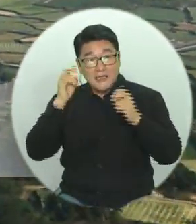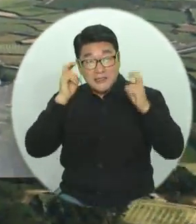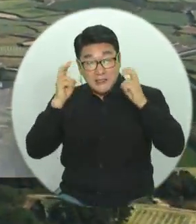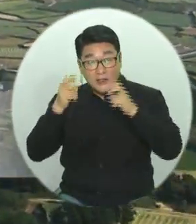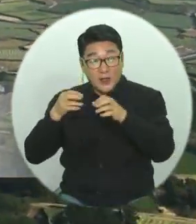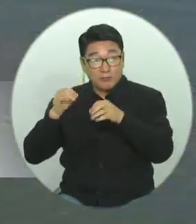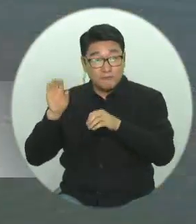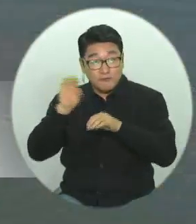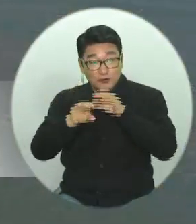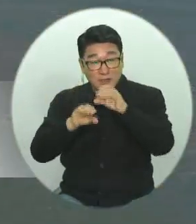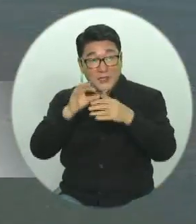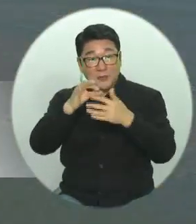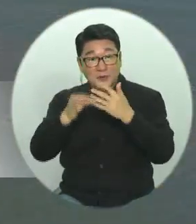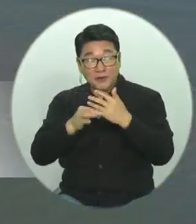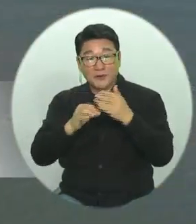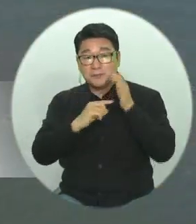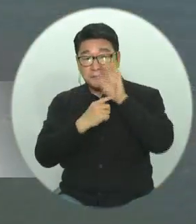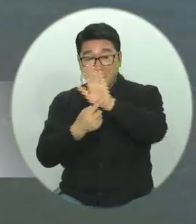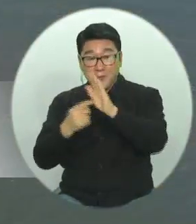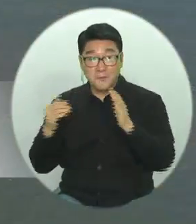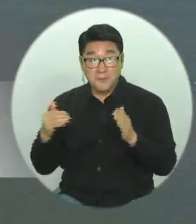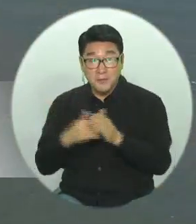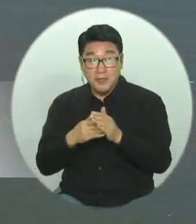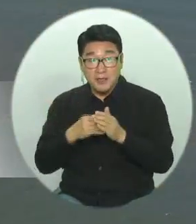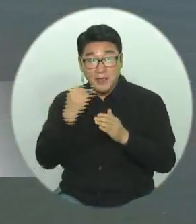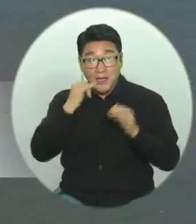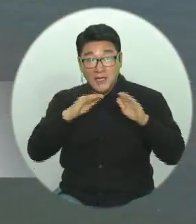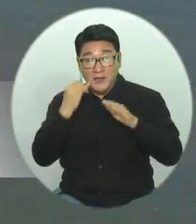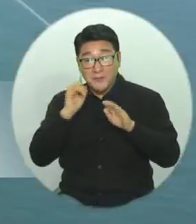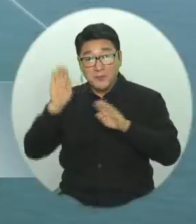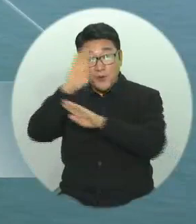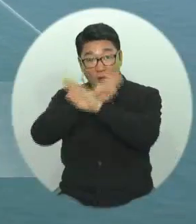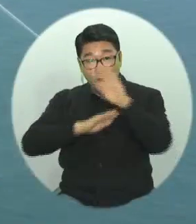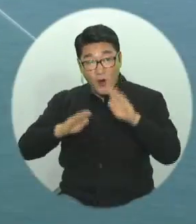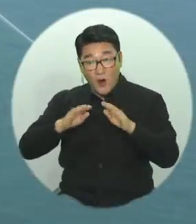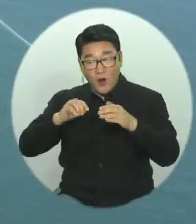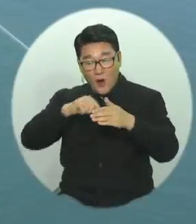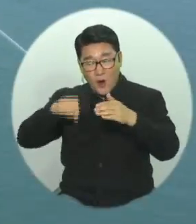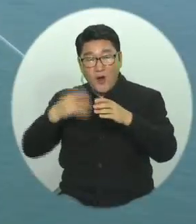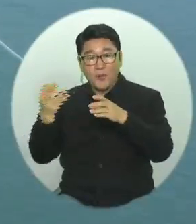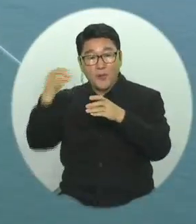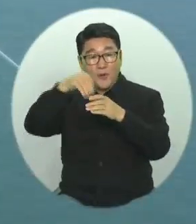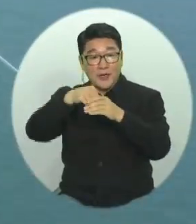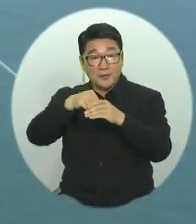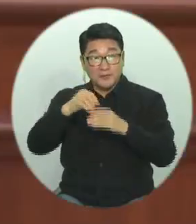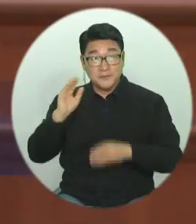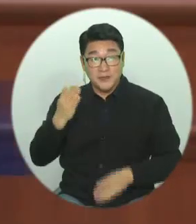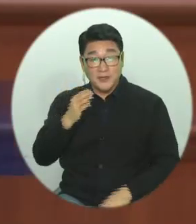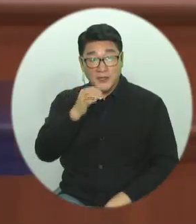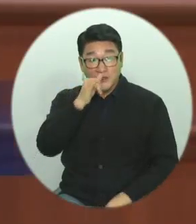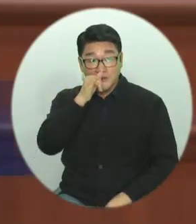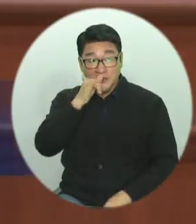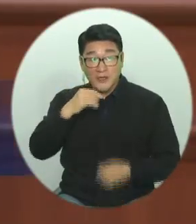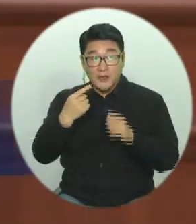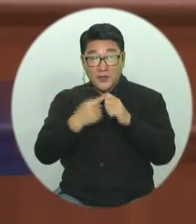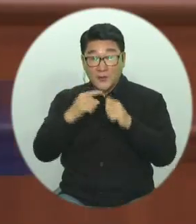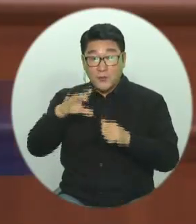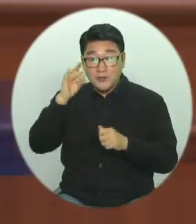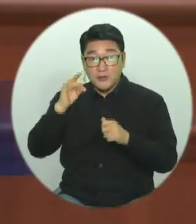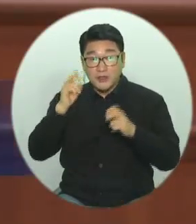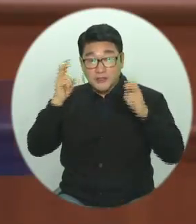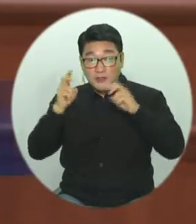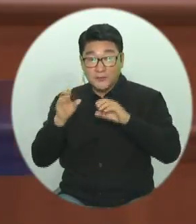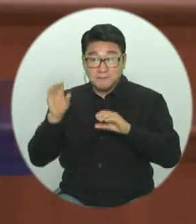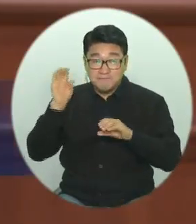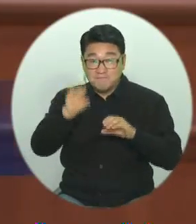프로젝트 가동 지원 방안을 발표했는데 해상풍력 조성 사업도이 가운데 포함됐습니다 먼저 기업